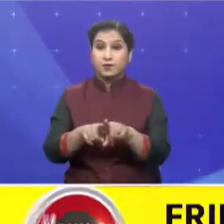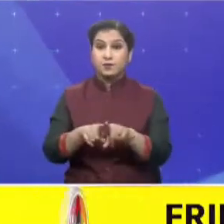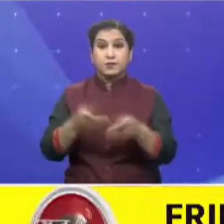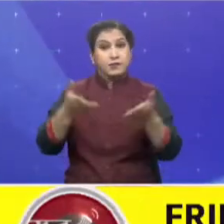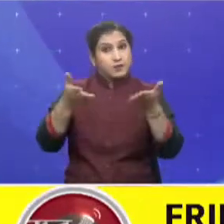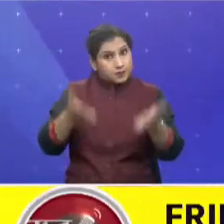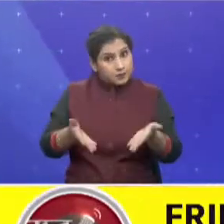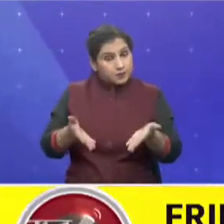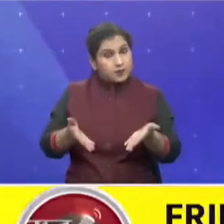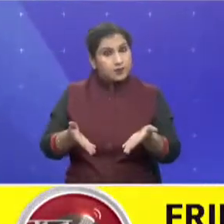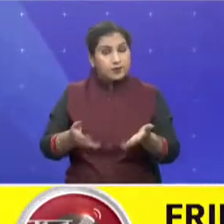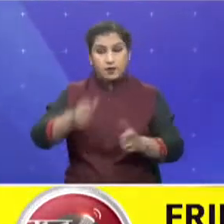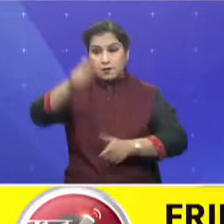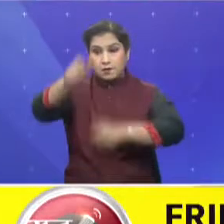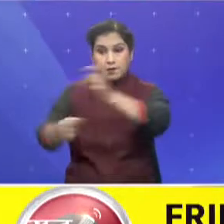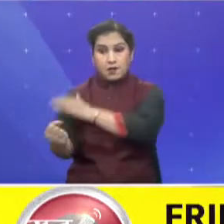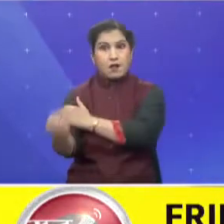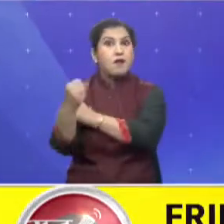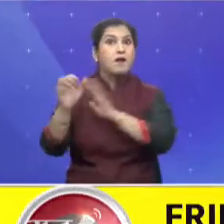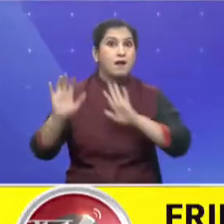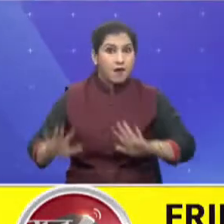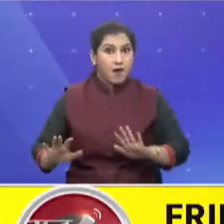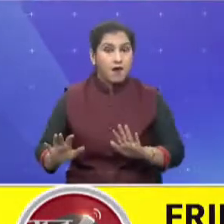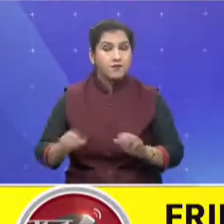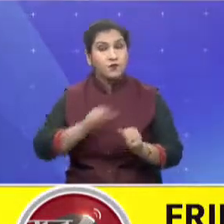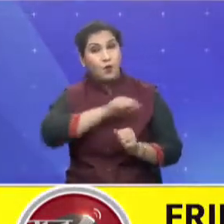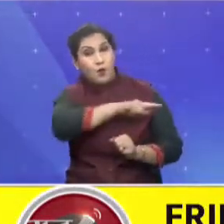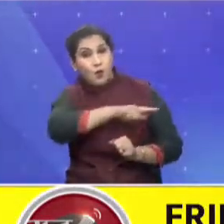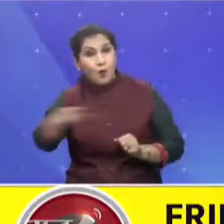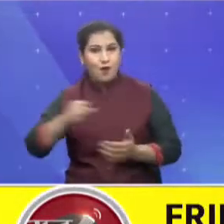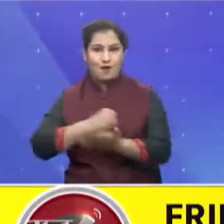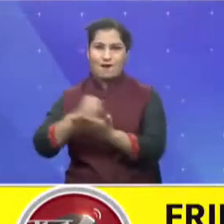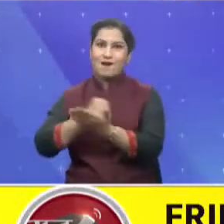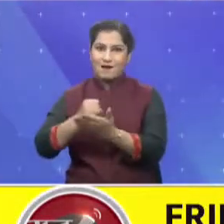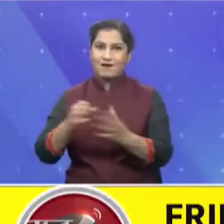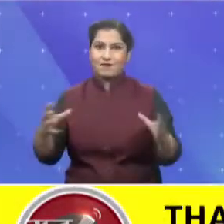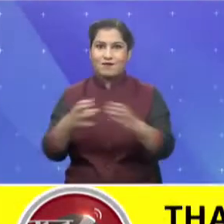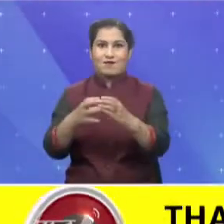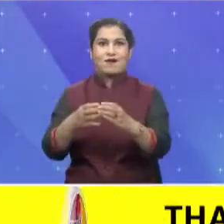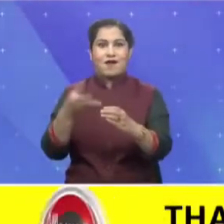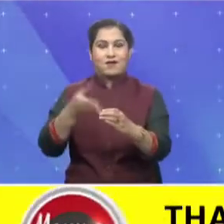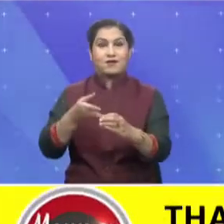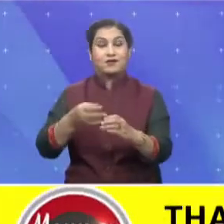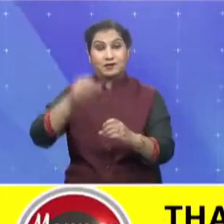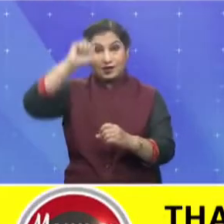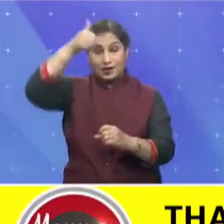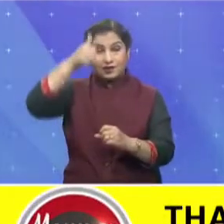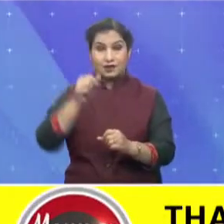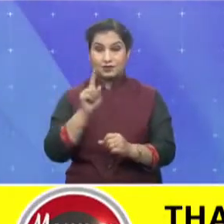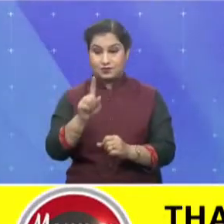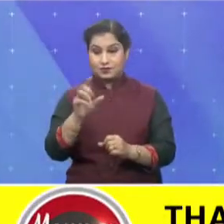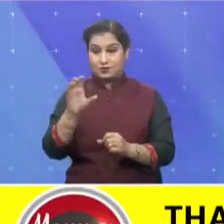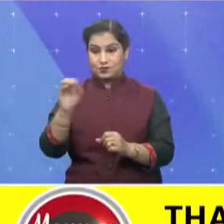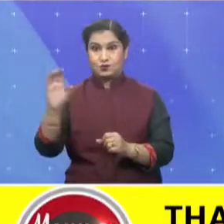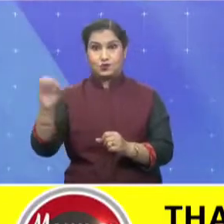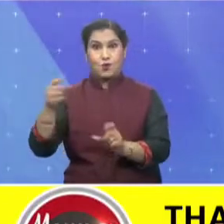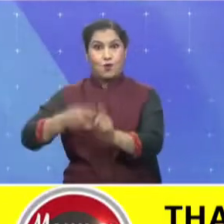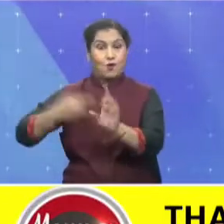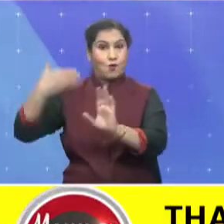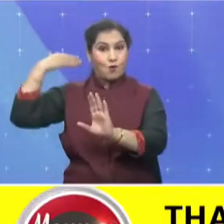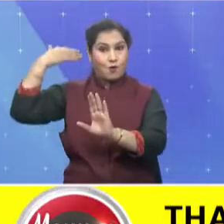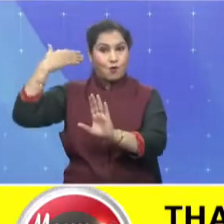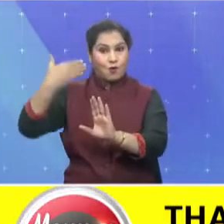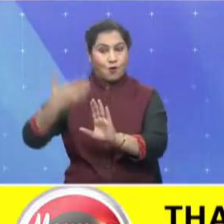ये जनशक्ति की ही ताकत है, सबका प्रयास है कि भारत 100 साल में आई सबसे